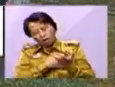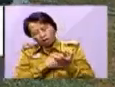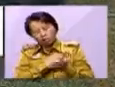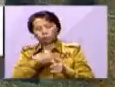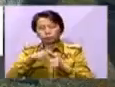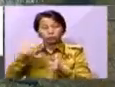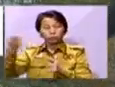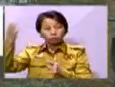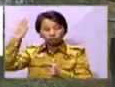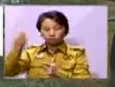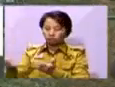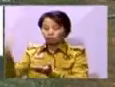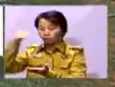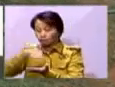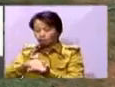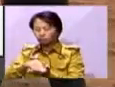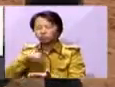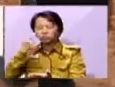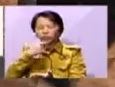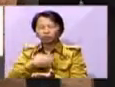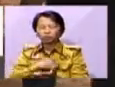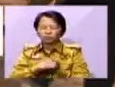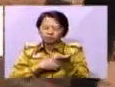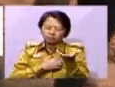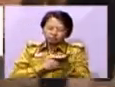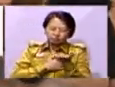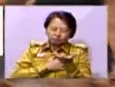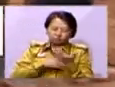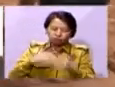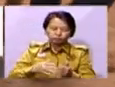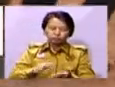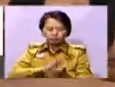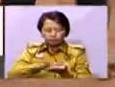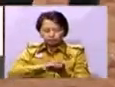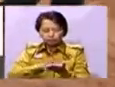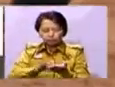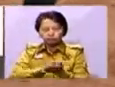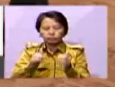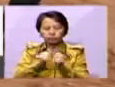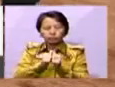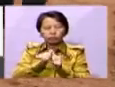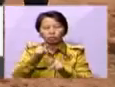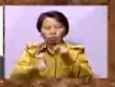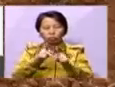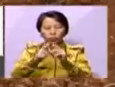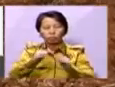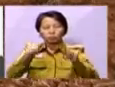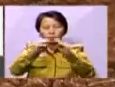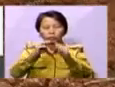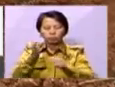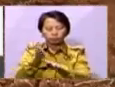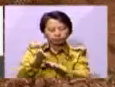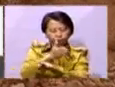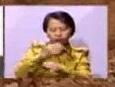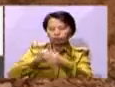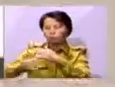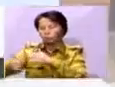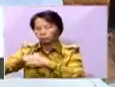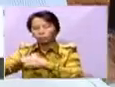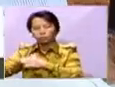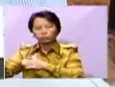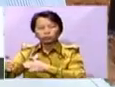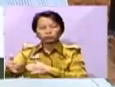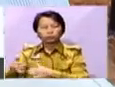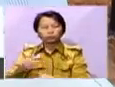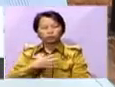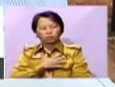Minggu lalu, arwah sekali lagi mengadu sakit dada selepas bergotong royong bersama ahli koriah masjid sebelum dimasukkan ke unit rawatan